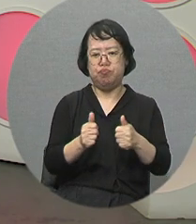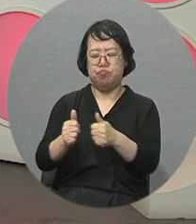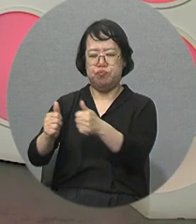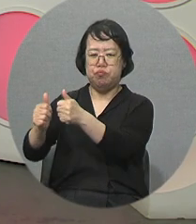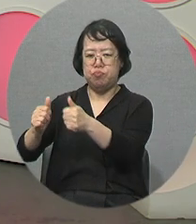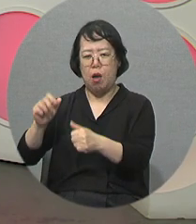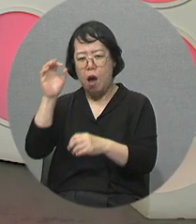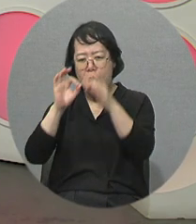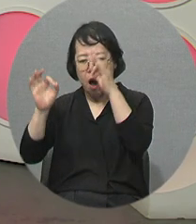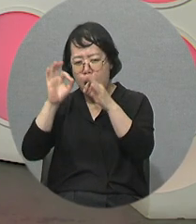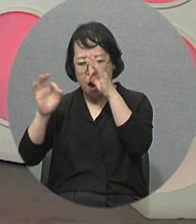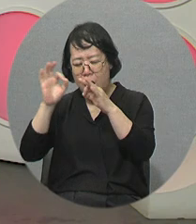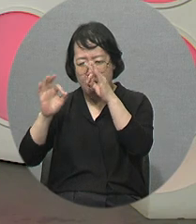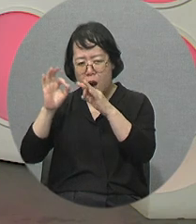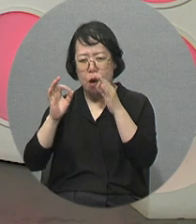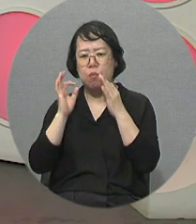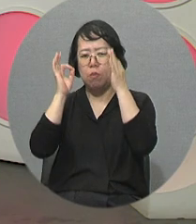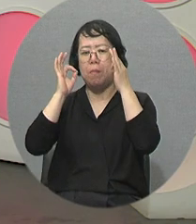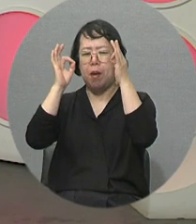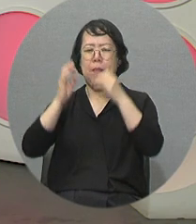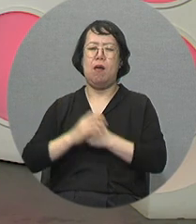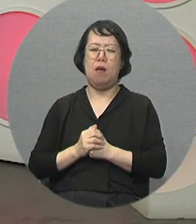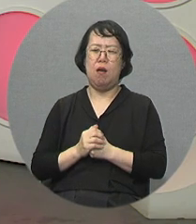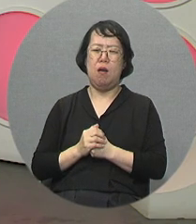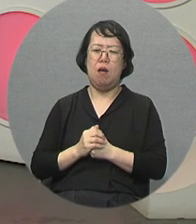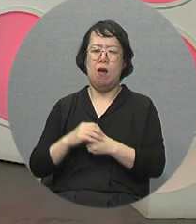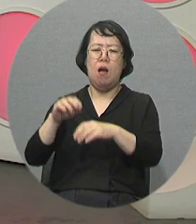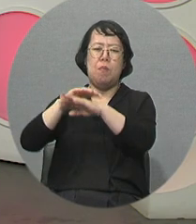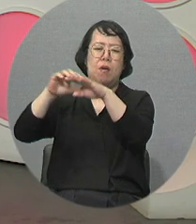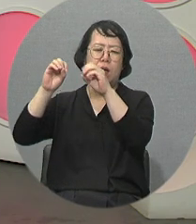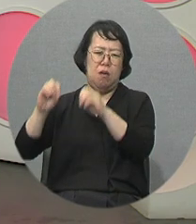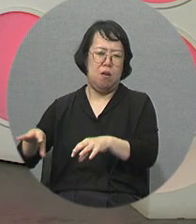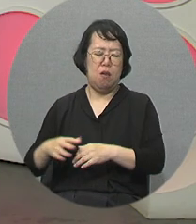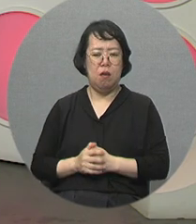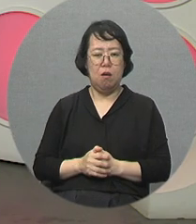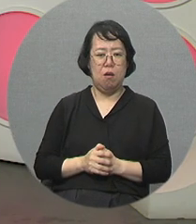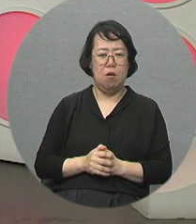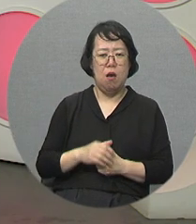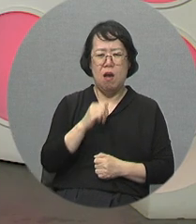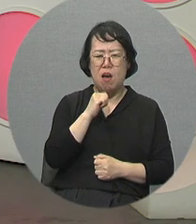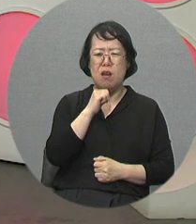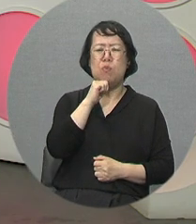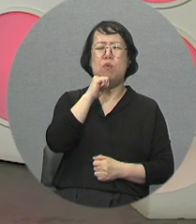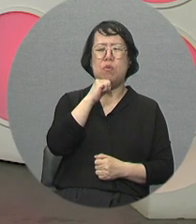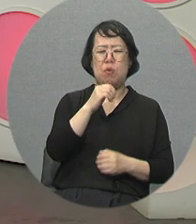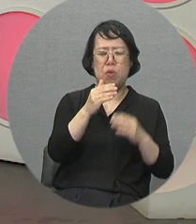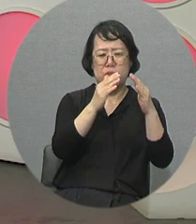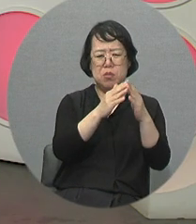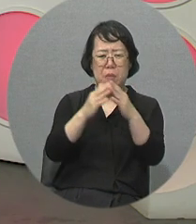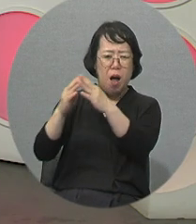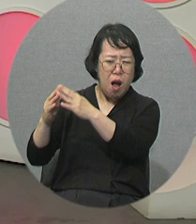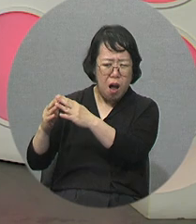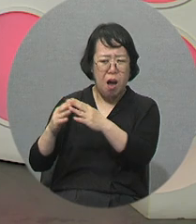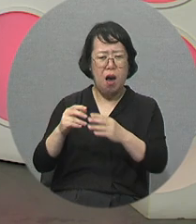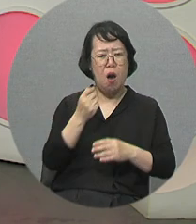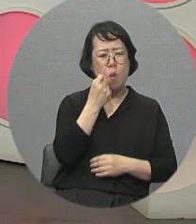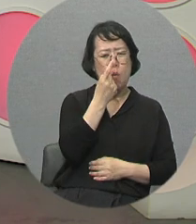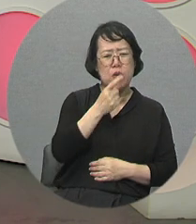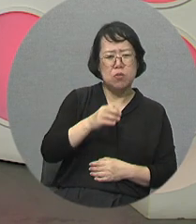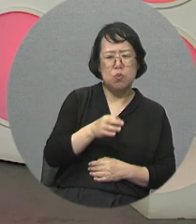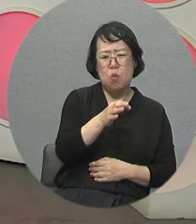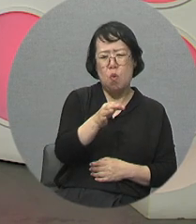허름한 단칸방에 누우니 앞일이 막막했고 월세가 밀려 집주인의